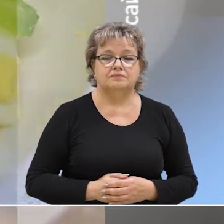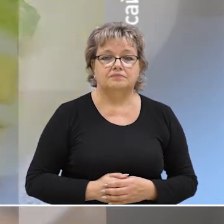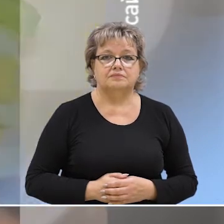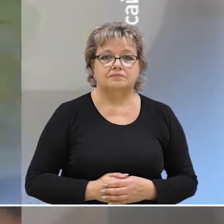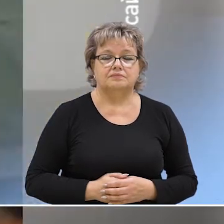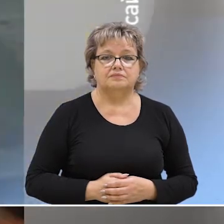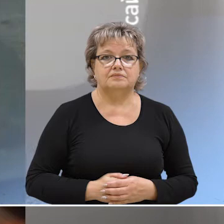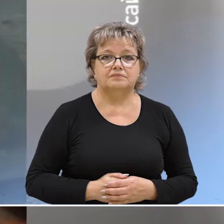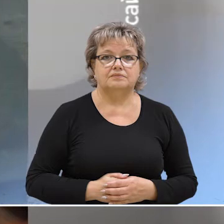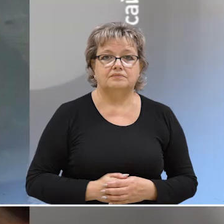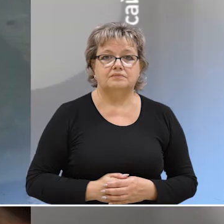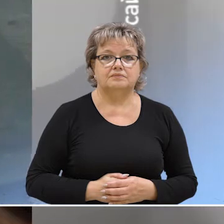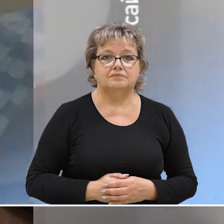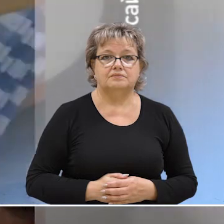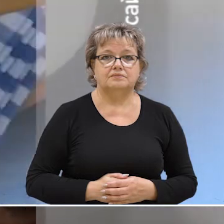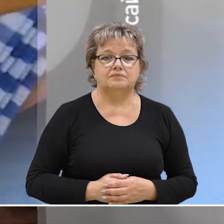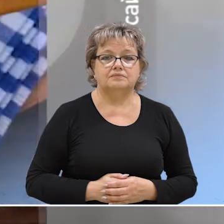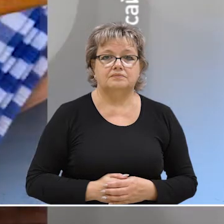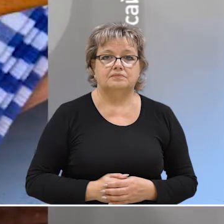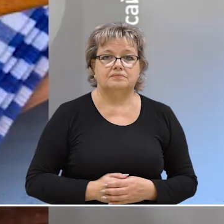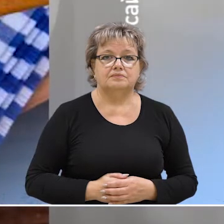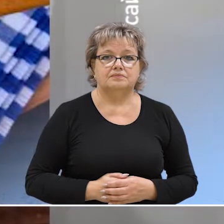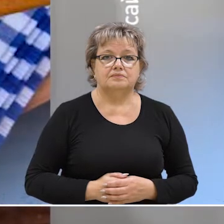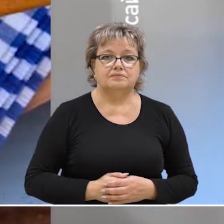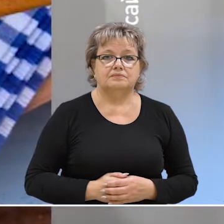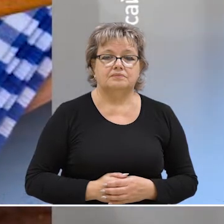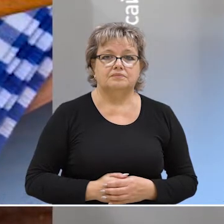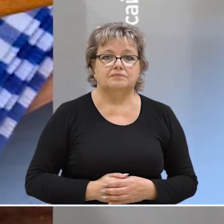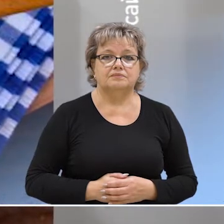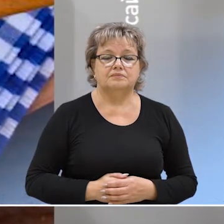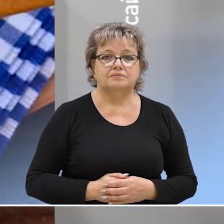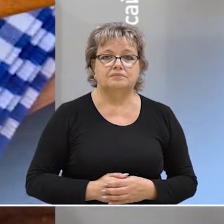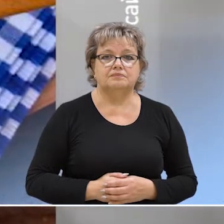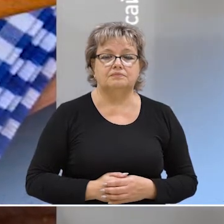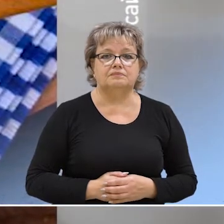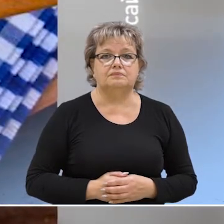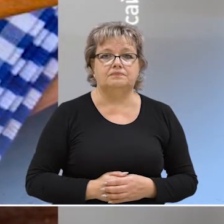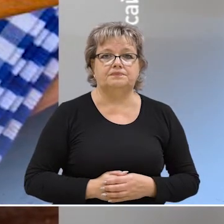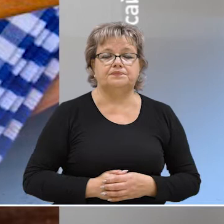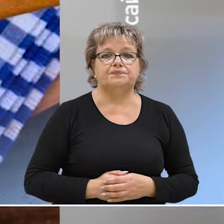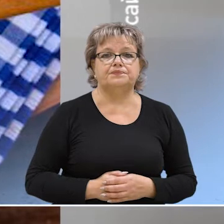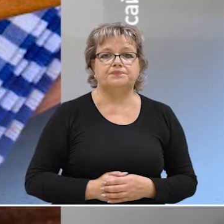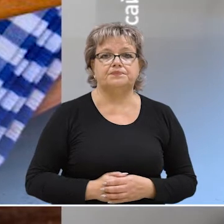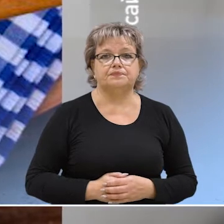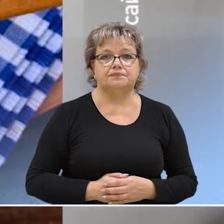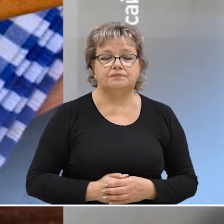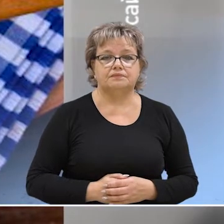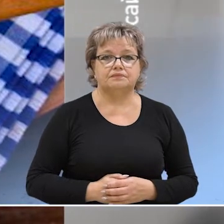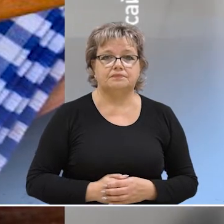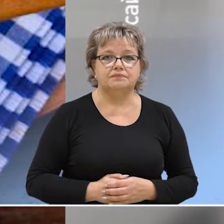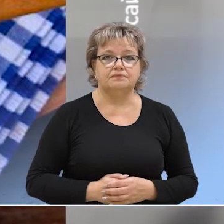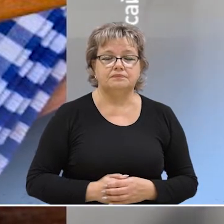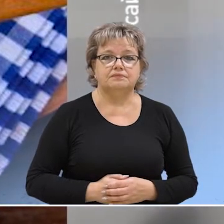перемешайте. Лук тщательно измельчите. Отдельно смешайте майонез, лимонный сок и лук. Добавьте